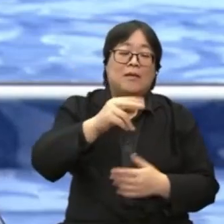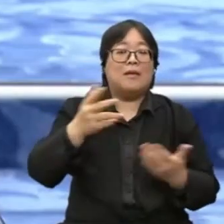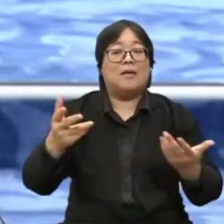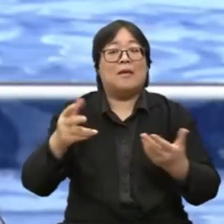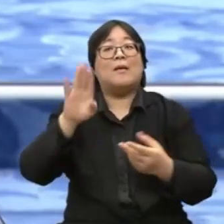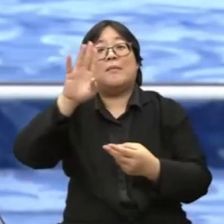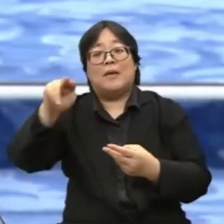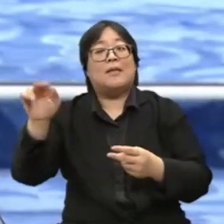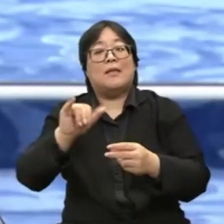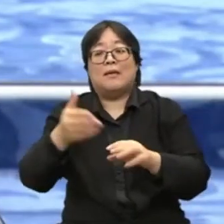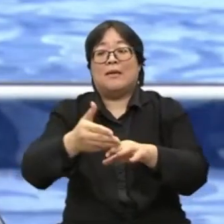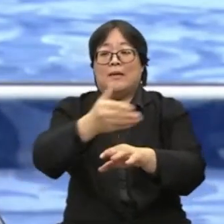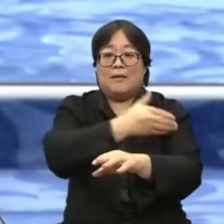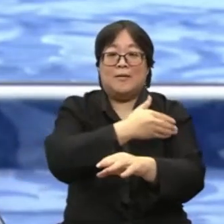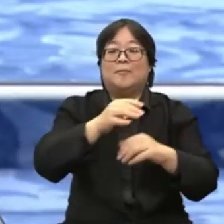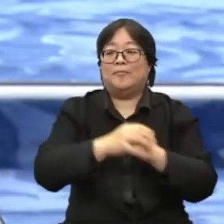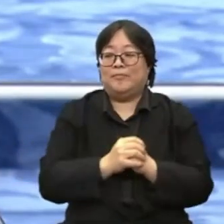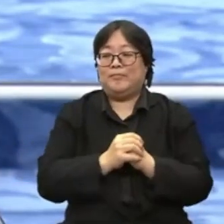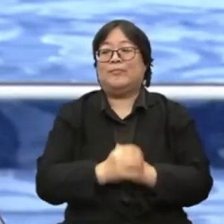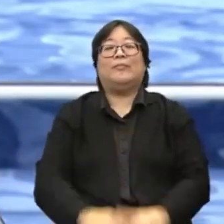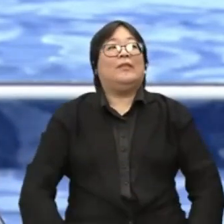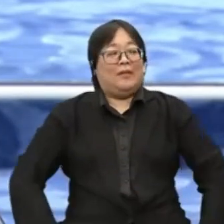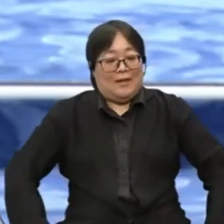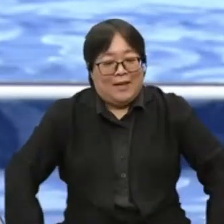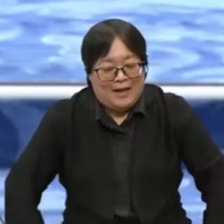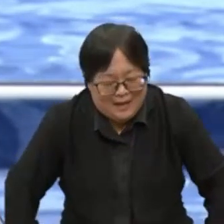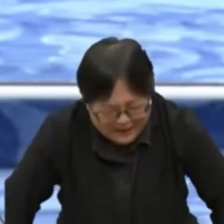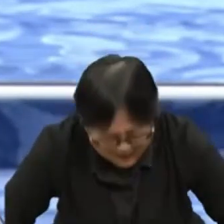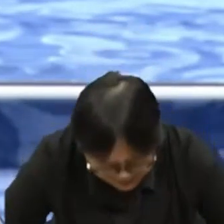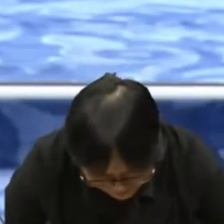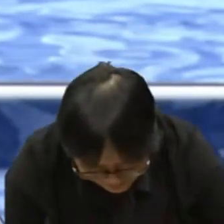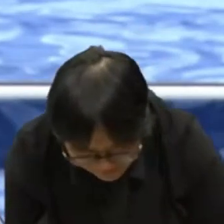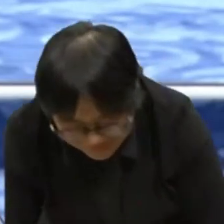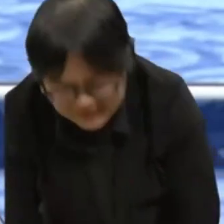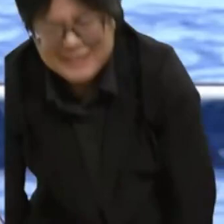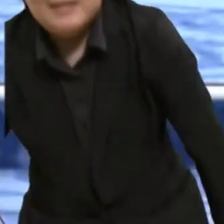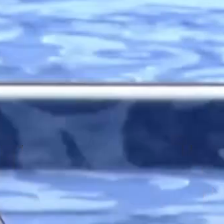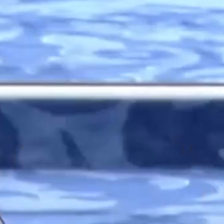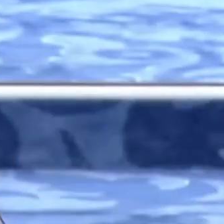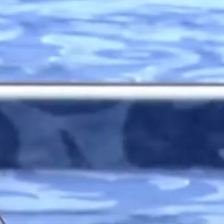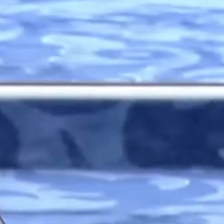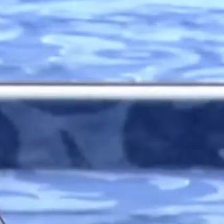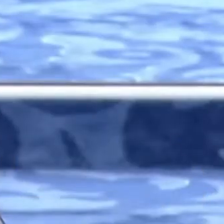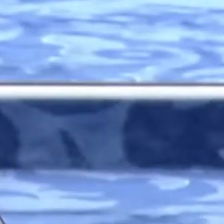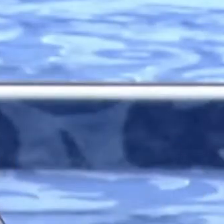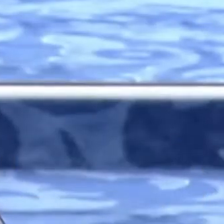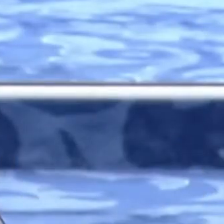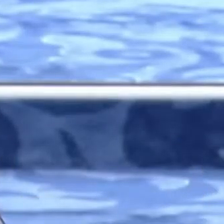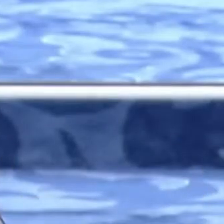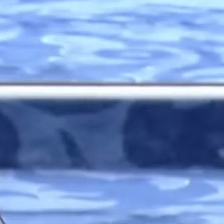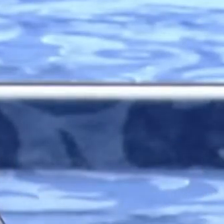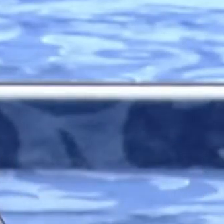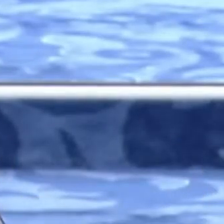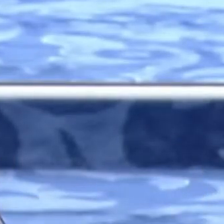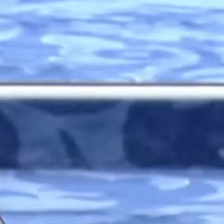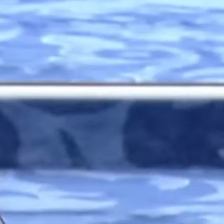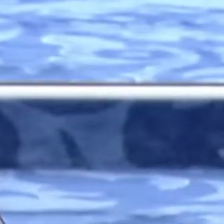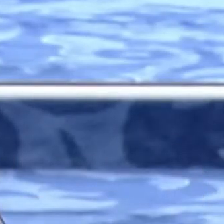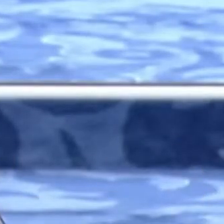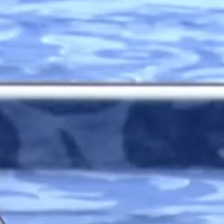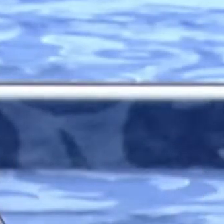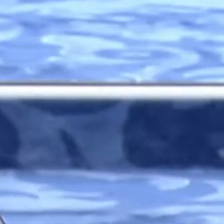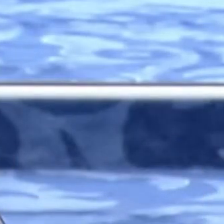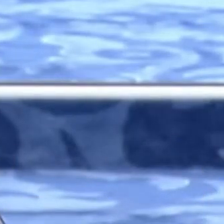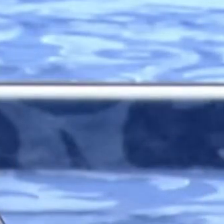barisan nasional sebelumnya tak apalah sekarang kita lakukan tapi jangan guna peluang seolah-olah kita